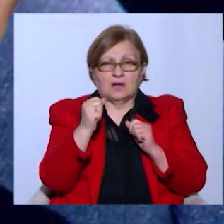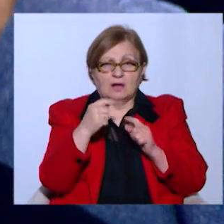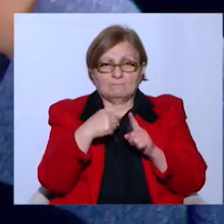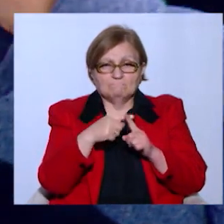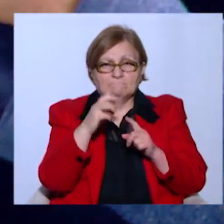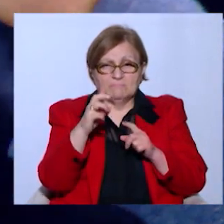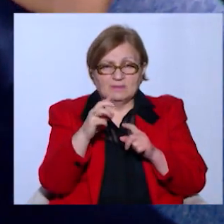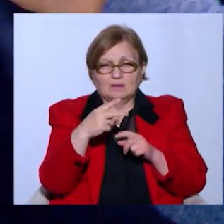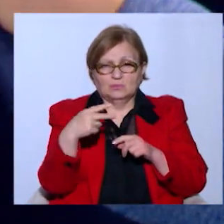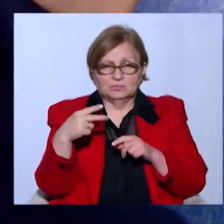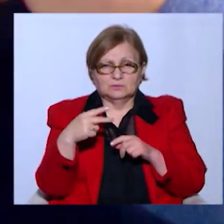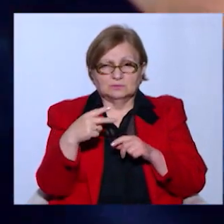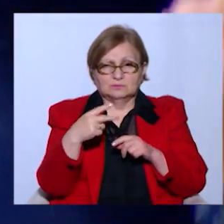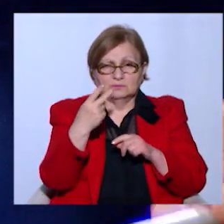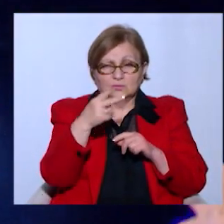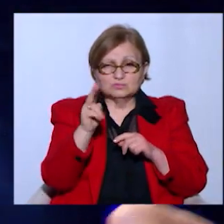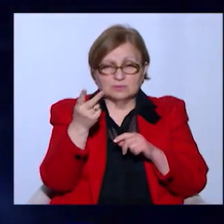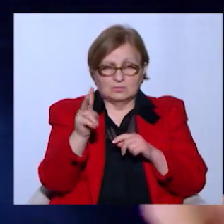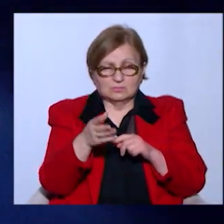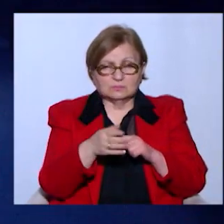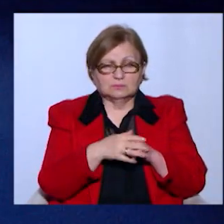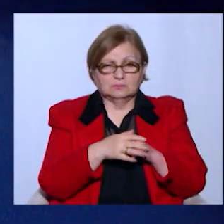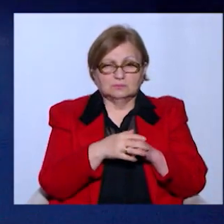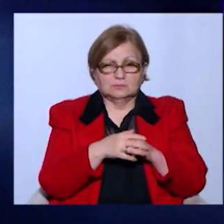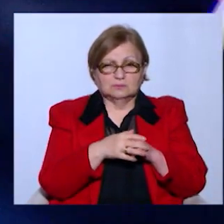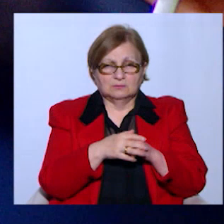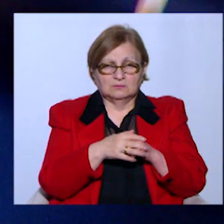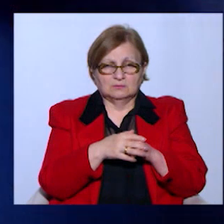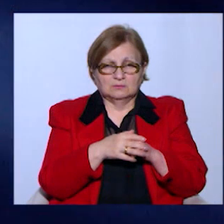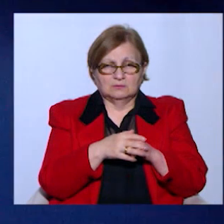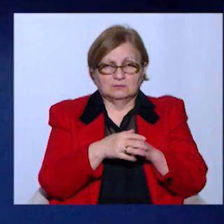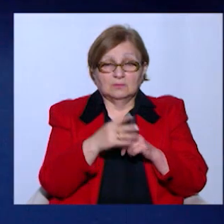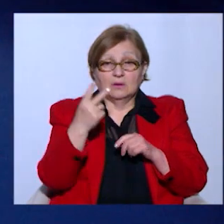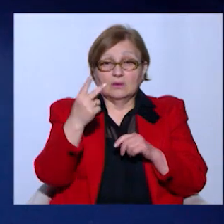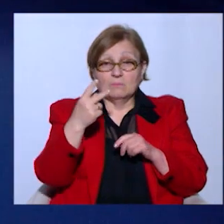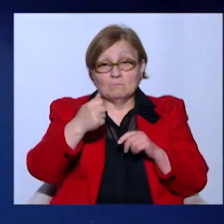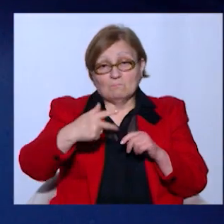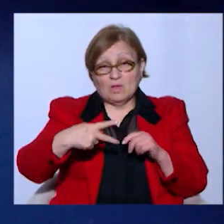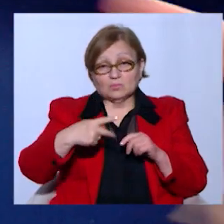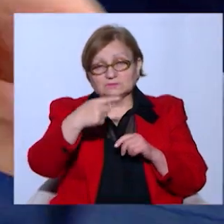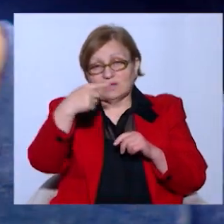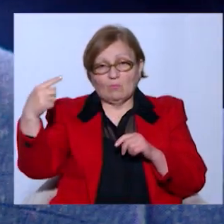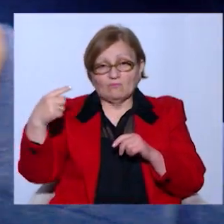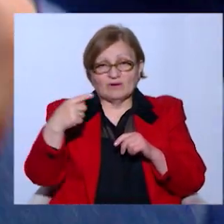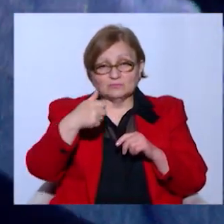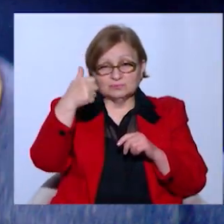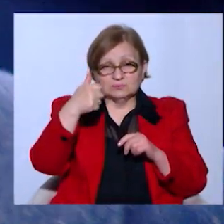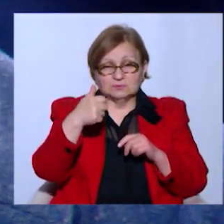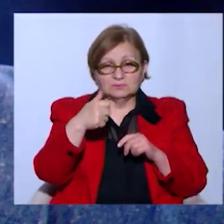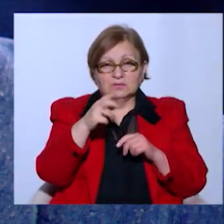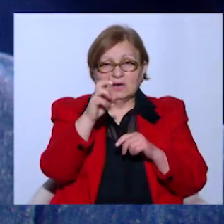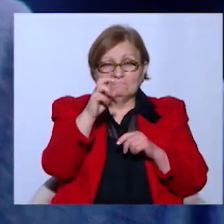20a+b ეს არის 22. დიახ. და მეორე ტოლობას რომ გამოვაკლოთ პირველი ტოლობა, დაგვრჩება